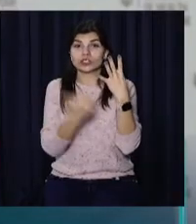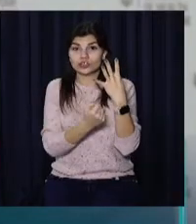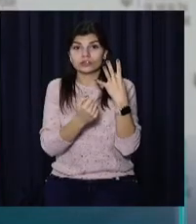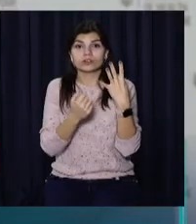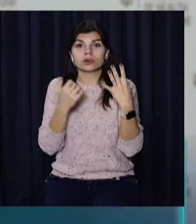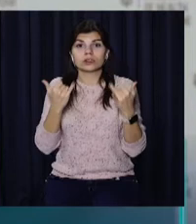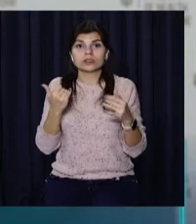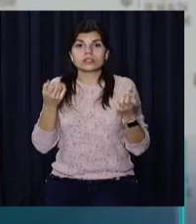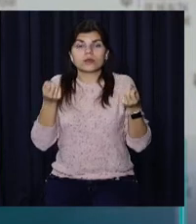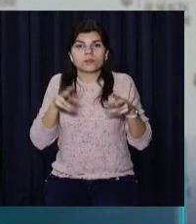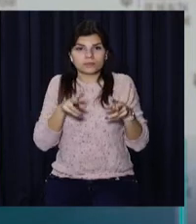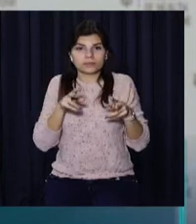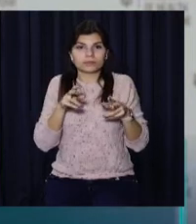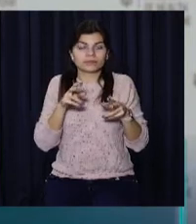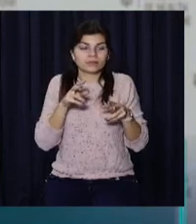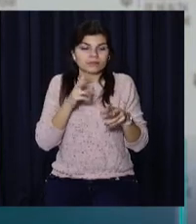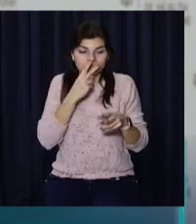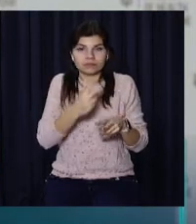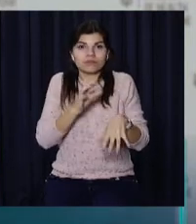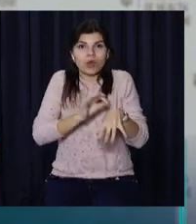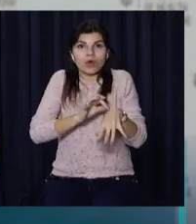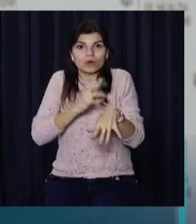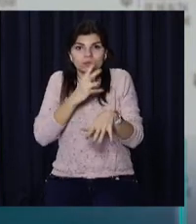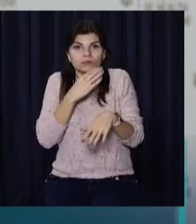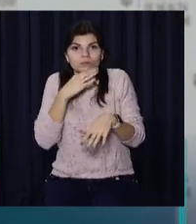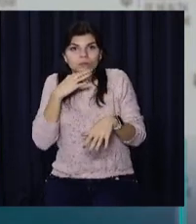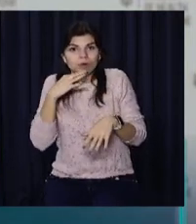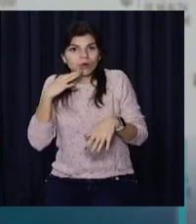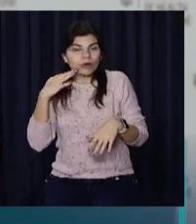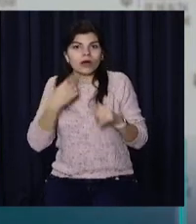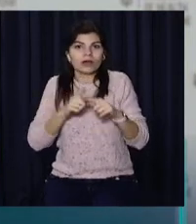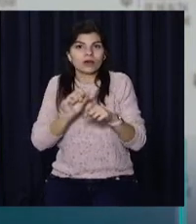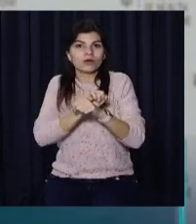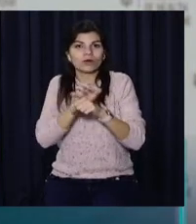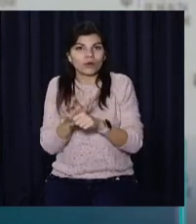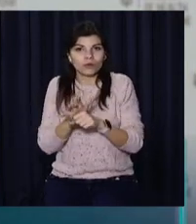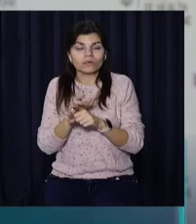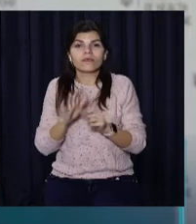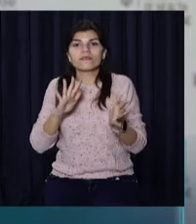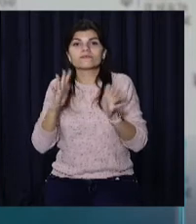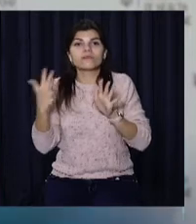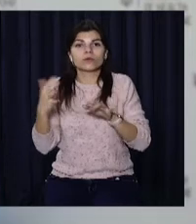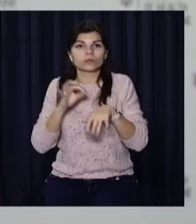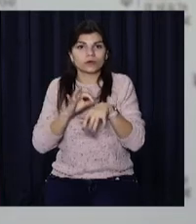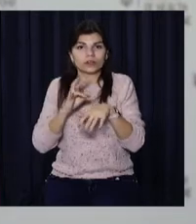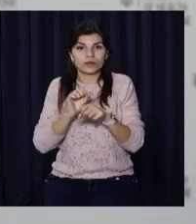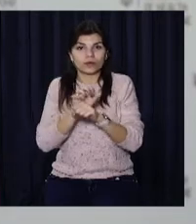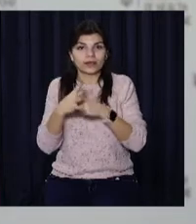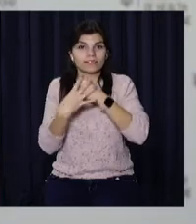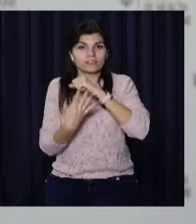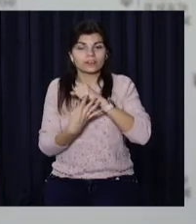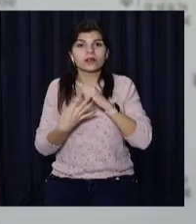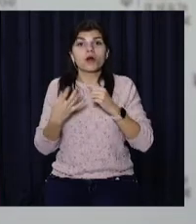спад захворюваності на COVID-19, зокрема за останній тиждень кількість виявлених випадків захворюваності на